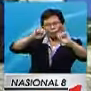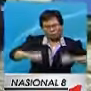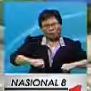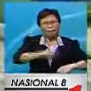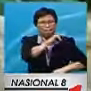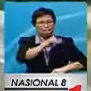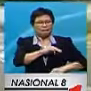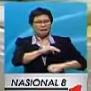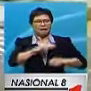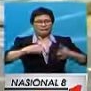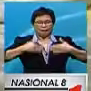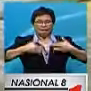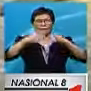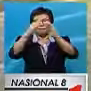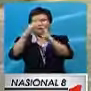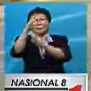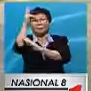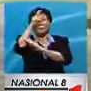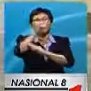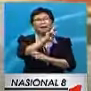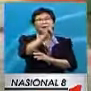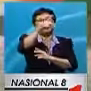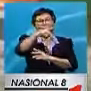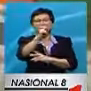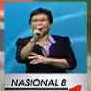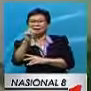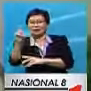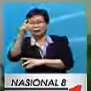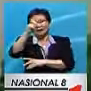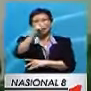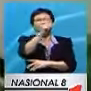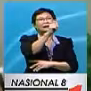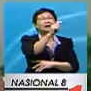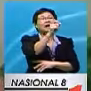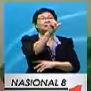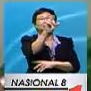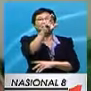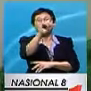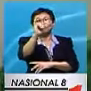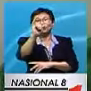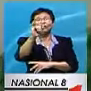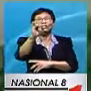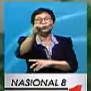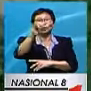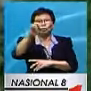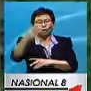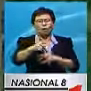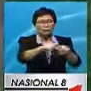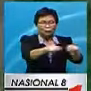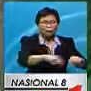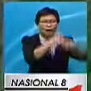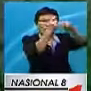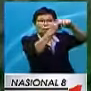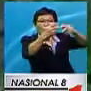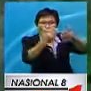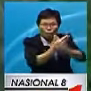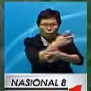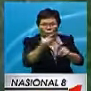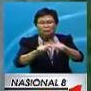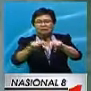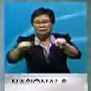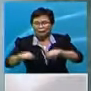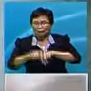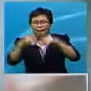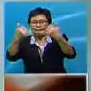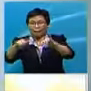Menteri Kesejahteraan Bandar Perumahan dan Kerajaan Tempatan Tan Sri Noh Omar berkata, kawasan perumahan termasuk tapak pembinaan perumahan baharu dan taman